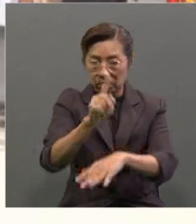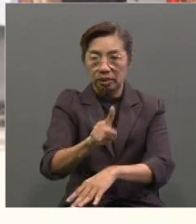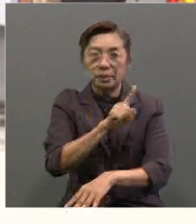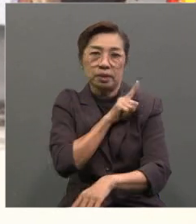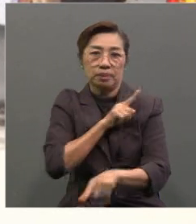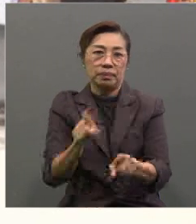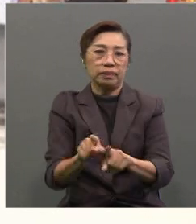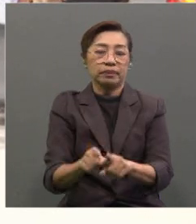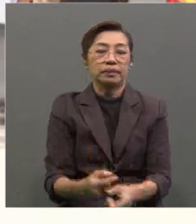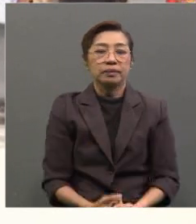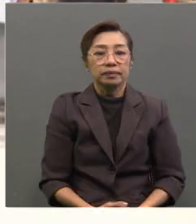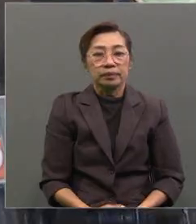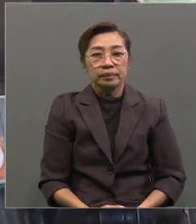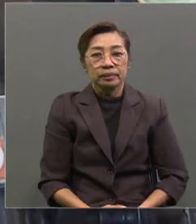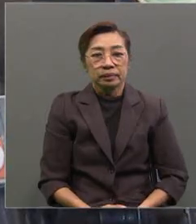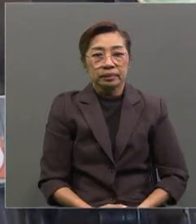กันค่ะ